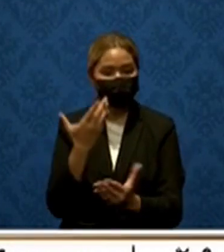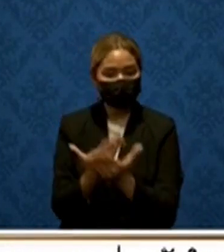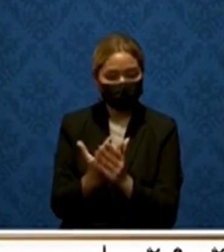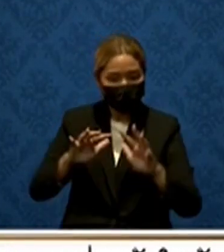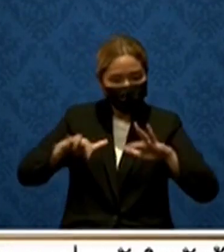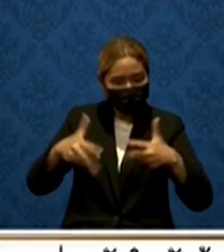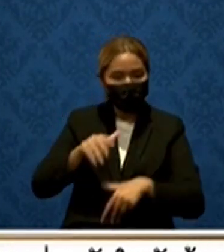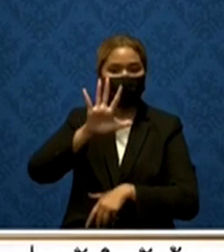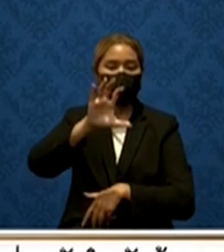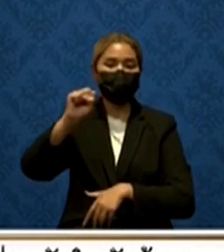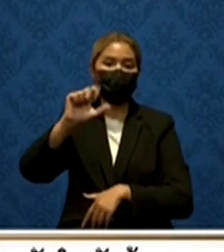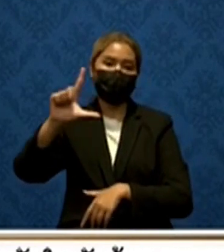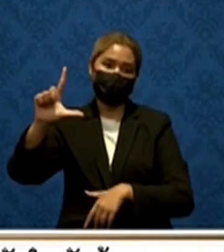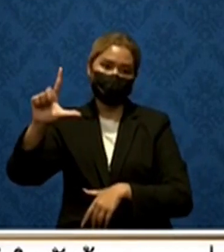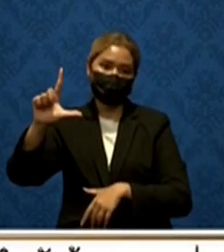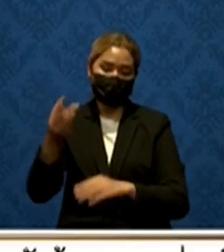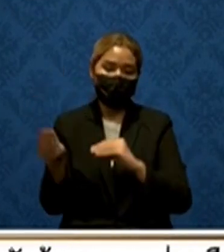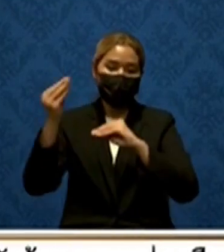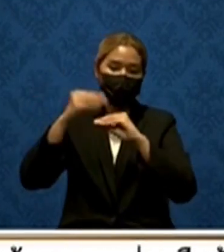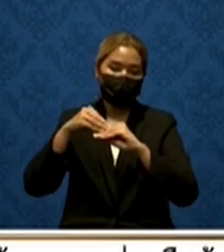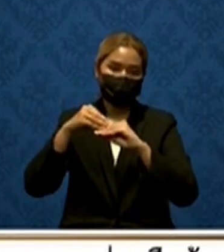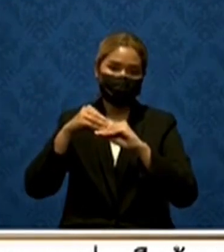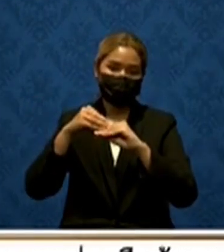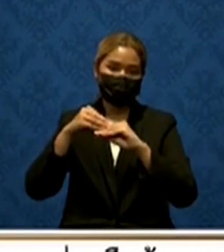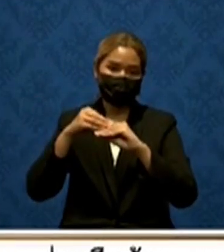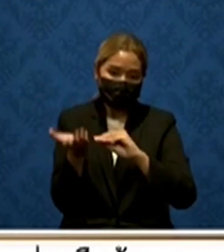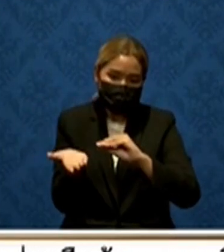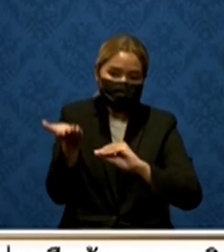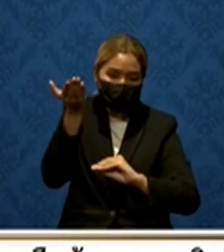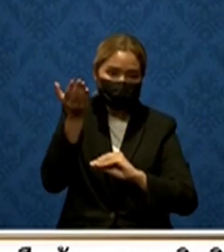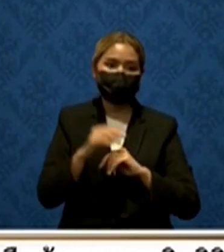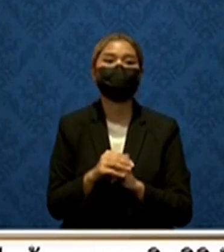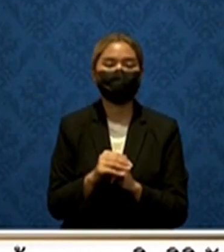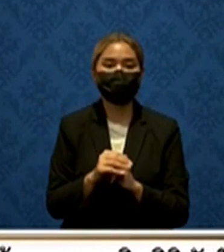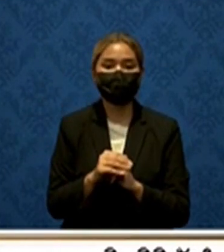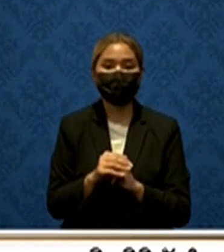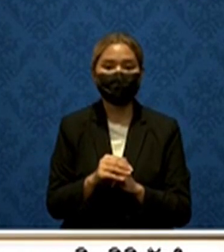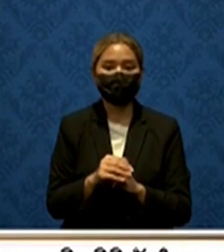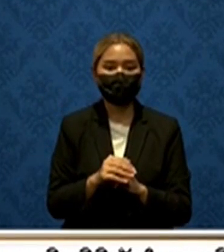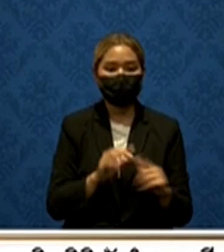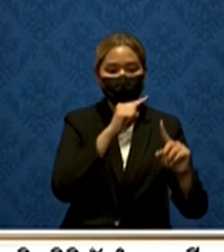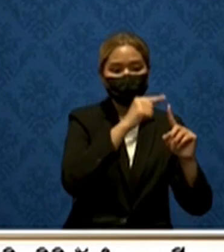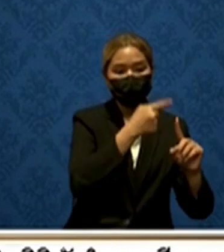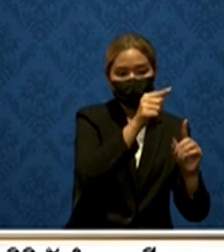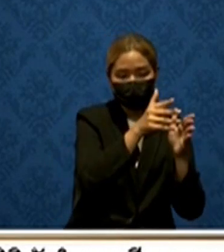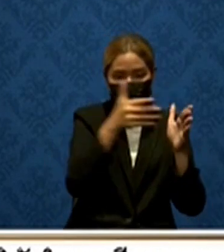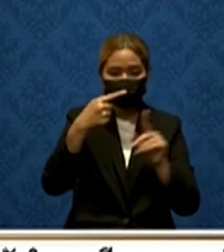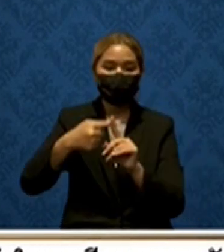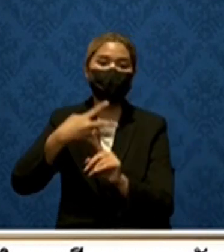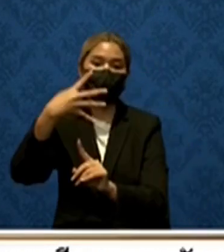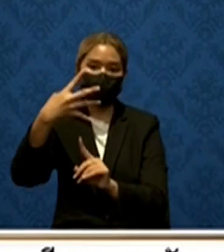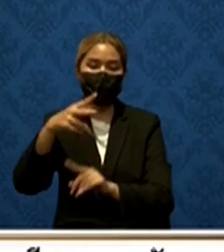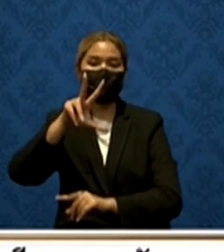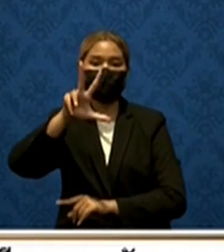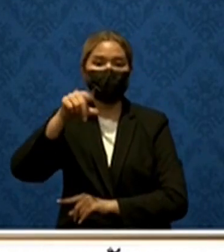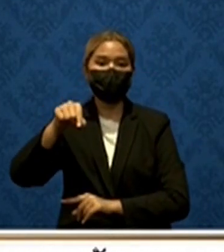5 แสนล้านบาทคือจาก 8.5 ลานล้านเป็น 9 ล้านล้านบาทปรากฏวา 4 เดือนเราทำได้ 3.2ถ้